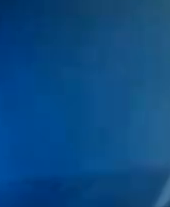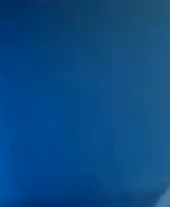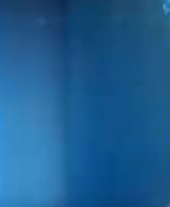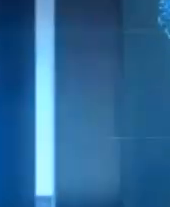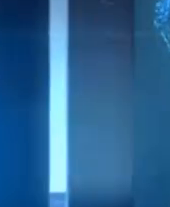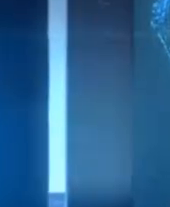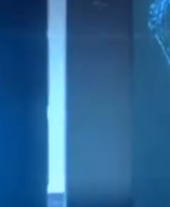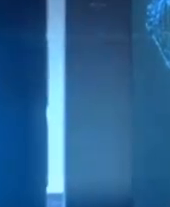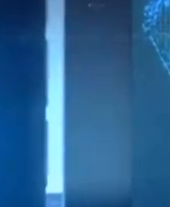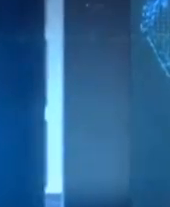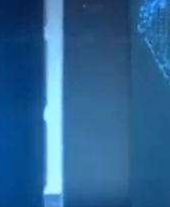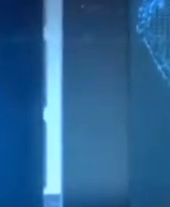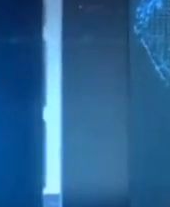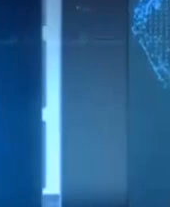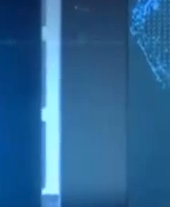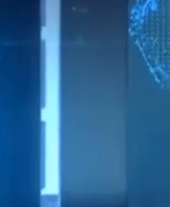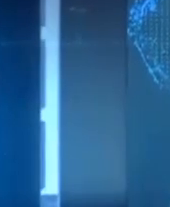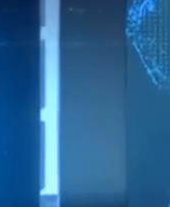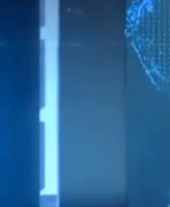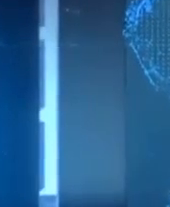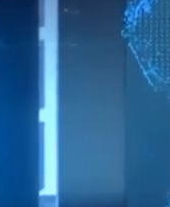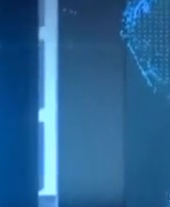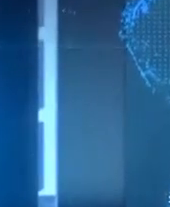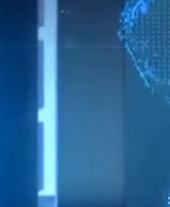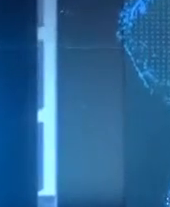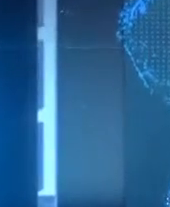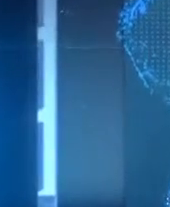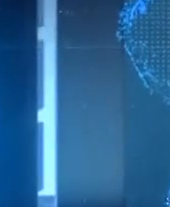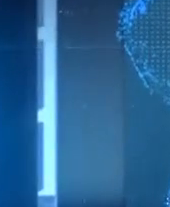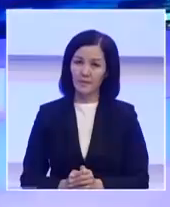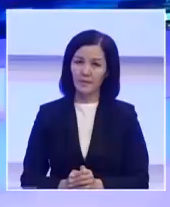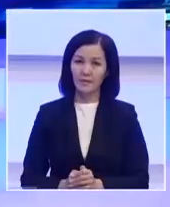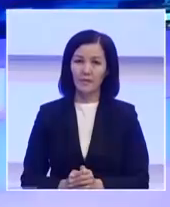басталмақ. Қамжат Мұхамеджан, Жасұлан Шымкенже, Жетісу арнасы, Талдықорған.